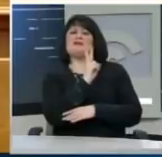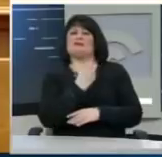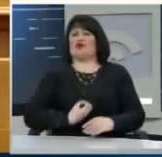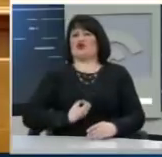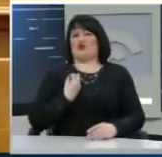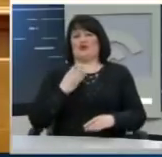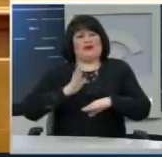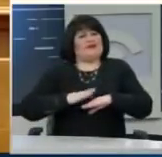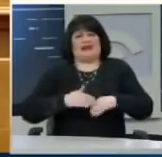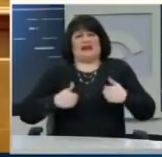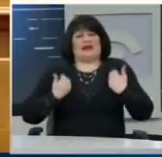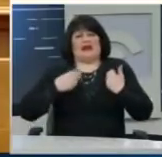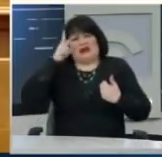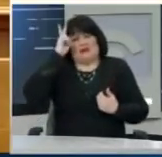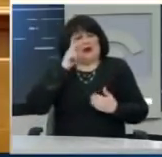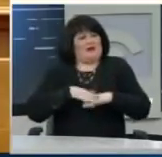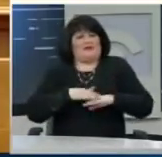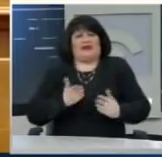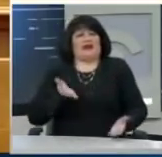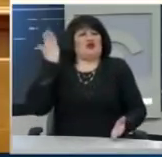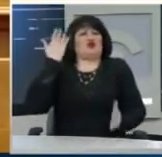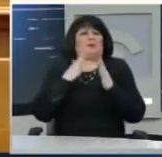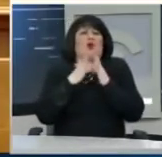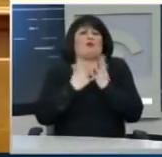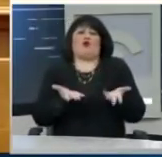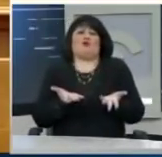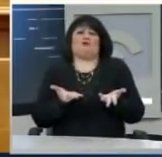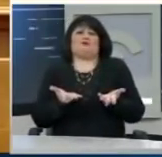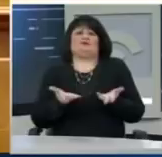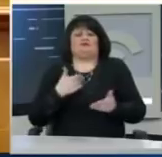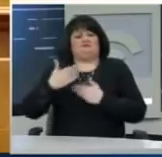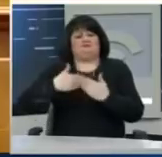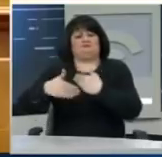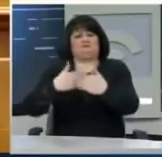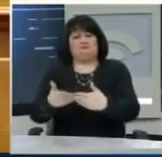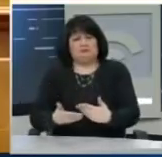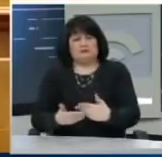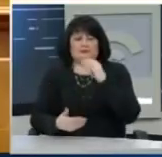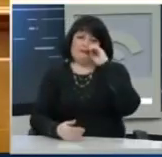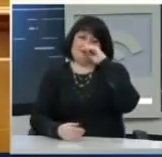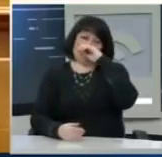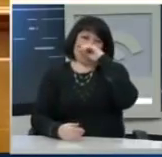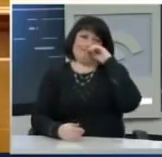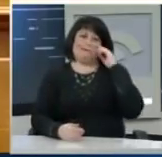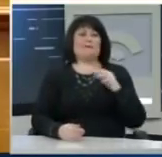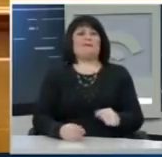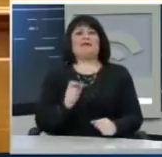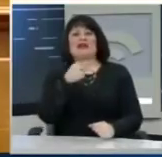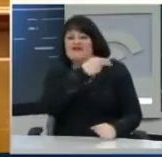δεν έφταξαν σε τίποτα, είναι αλήθεια. Μια ενοχή που κινούνταν στο μετέχμιο μεταξύ της φραστικής